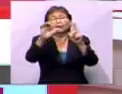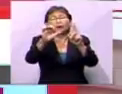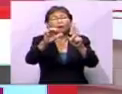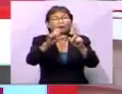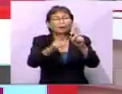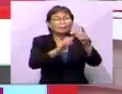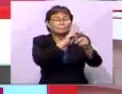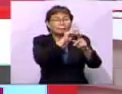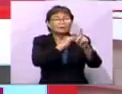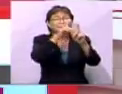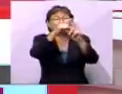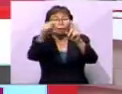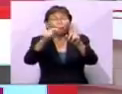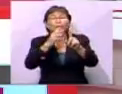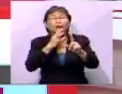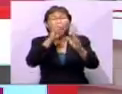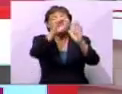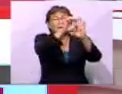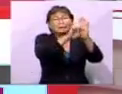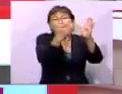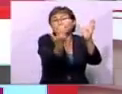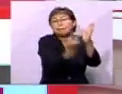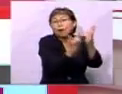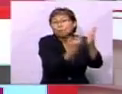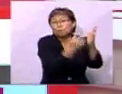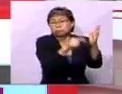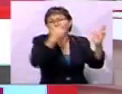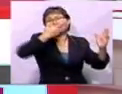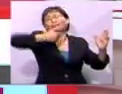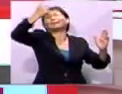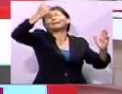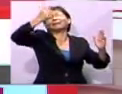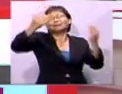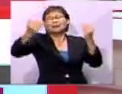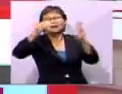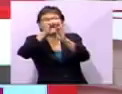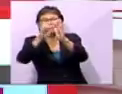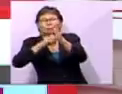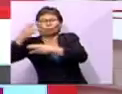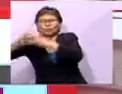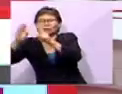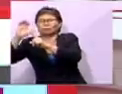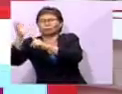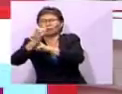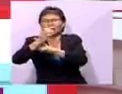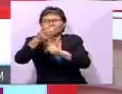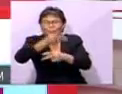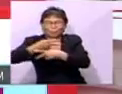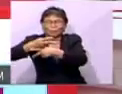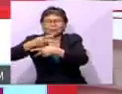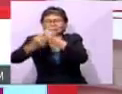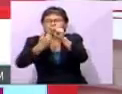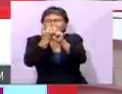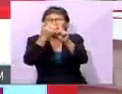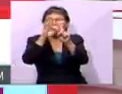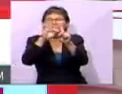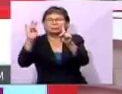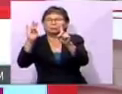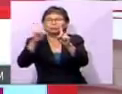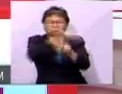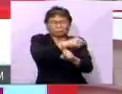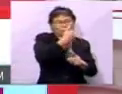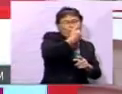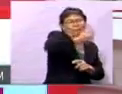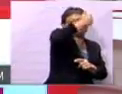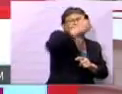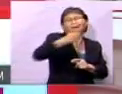Masidi Manjun berkata, enakmen baru itu adalah lebih baik berbanding enakmen Warisan Budaya Pemeliharaan 1997 yang